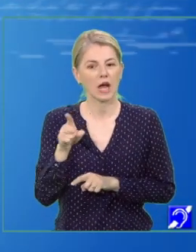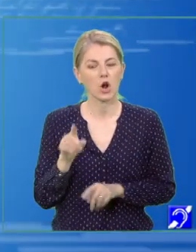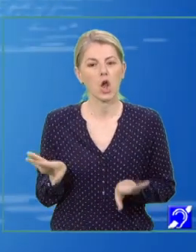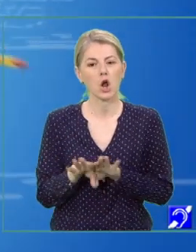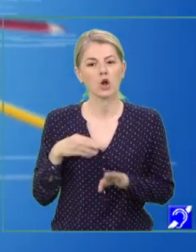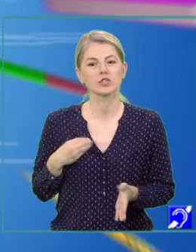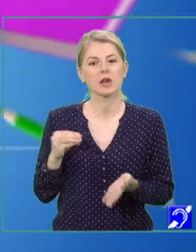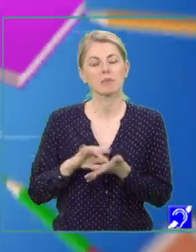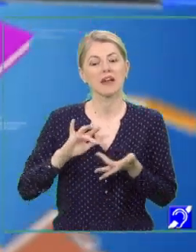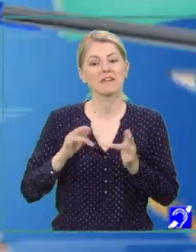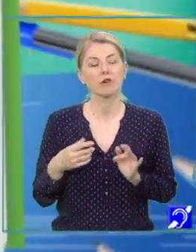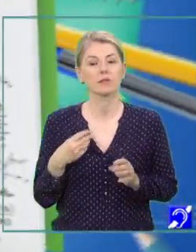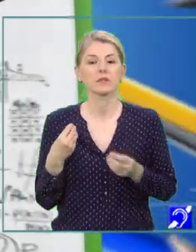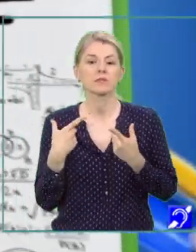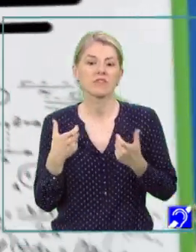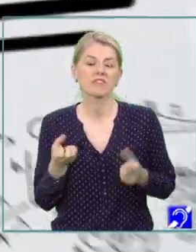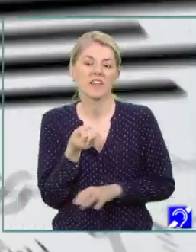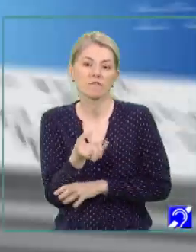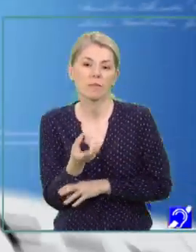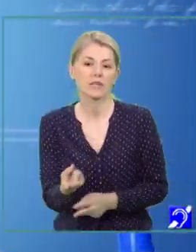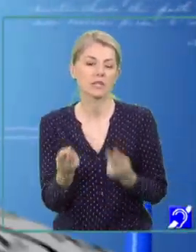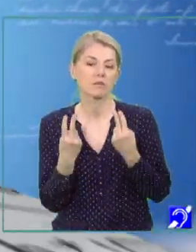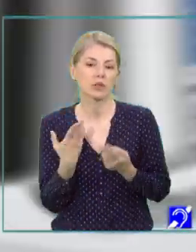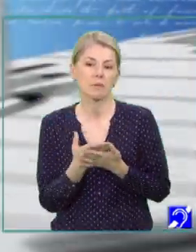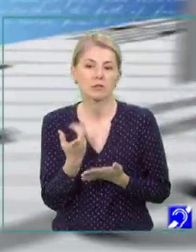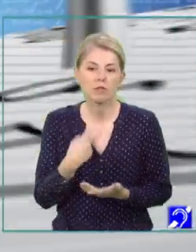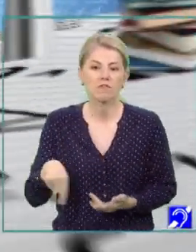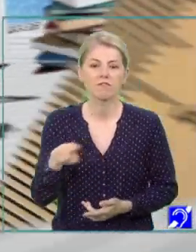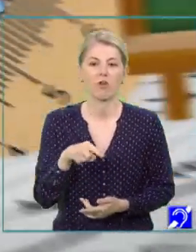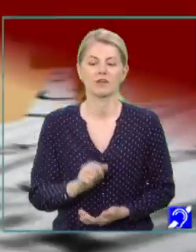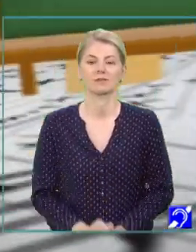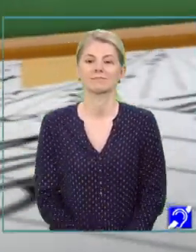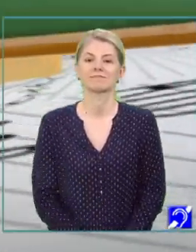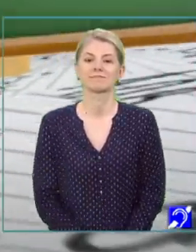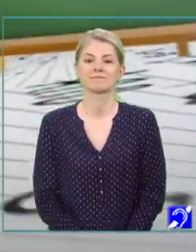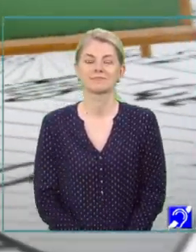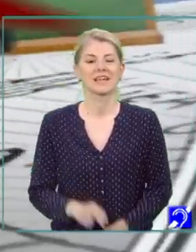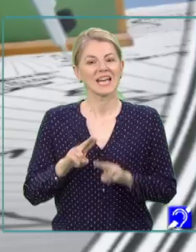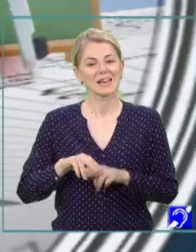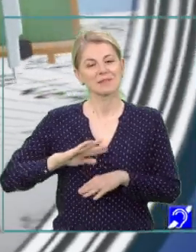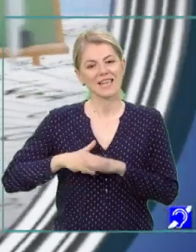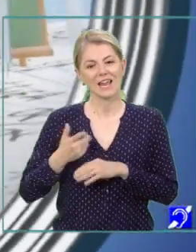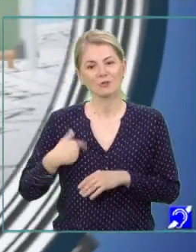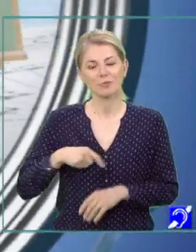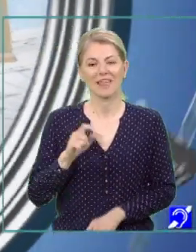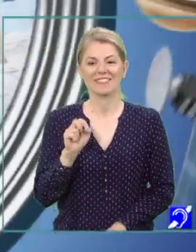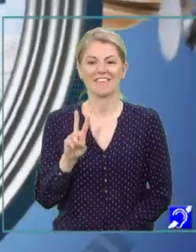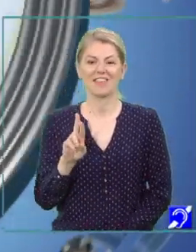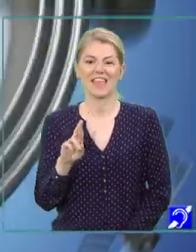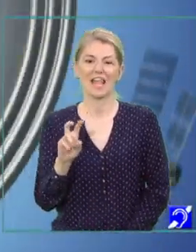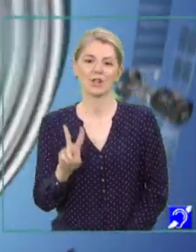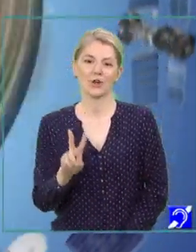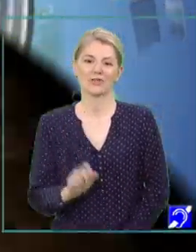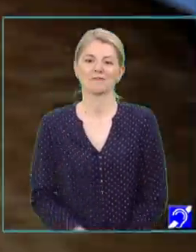postează informații utile pentru voi și link-uri cu emisiunile care sunt disponibile și online. Rămâneți cu noi pe TVR2!